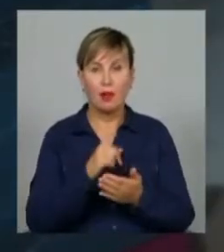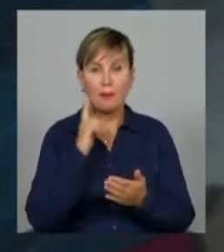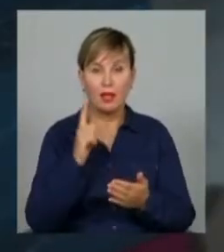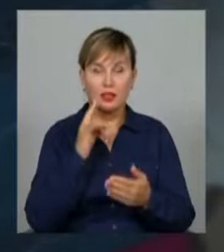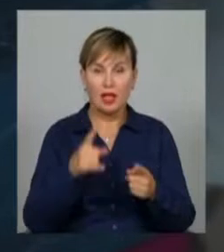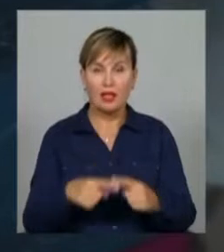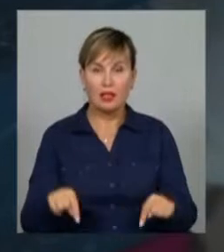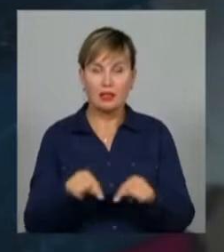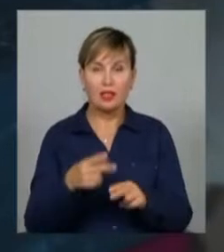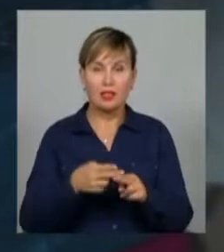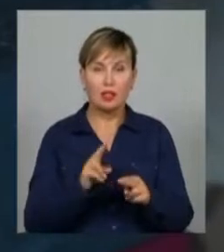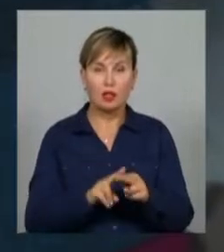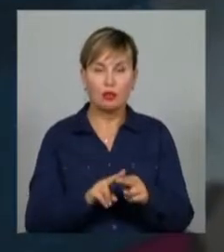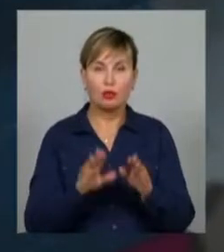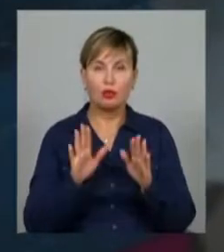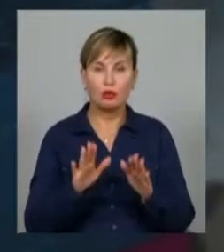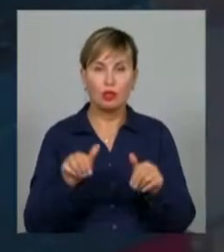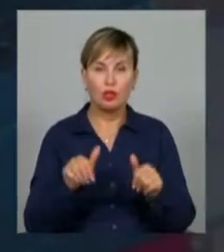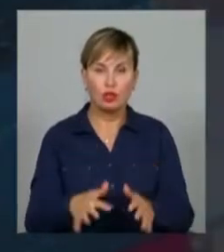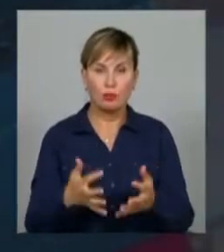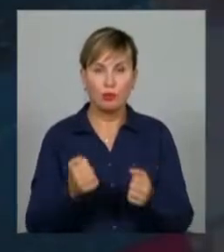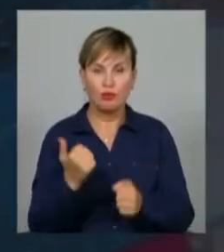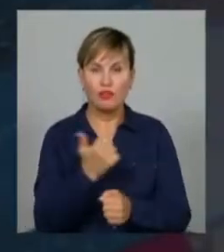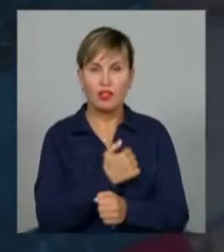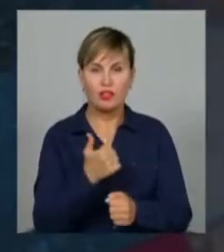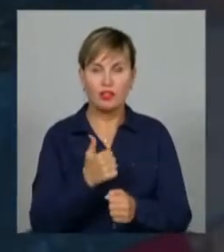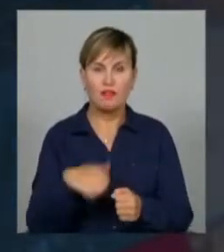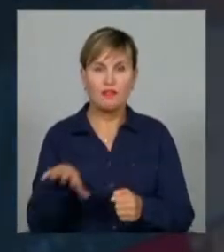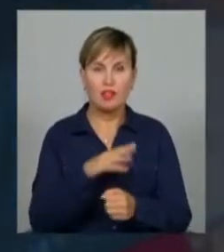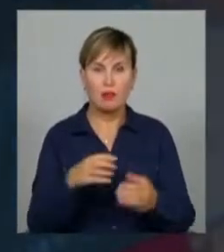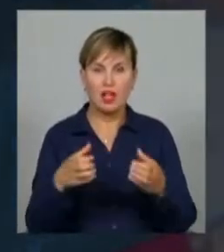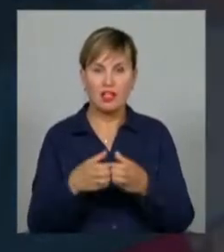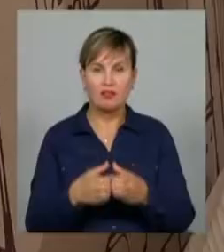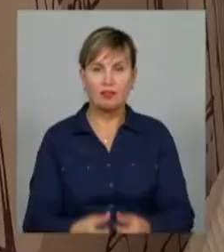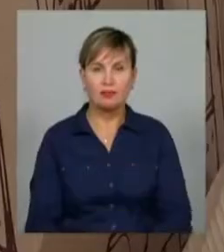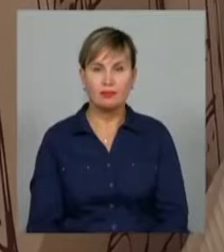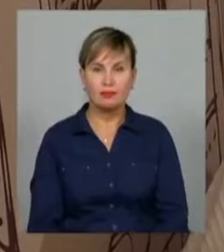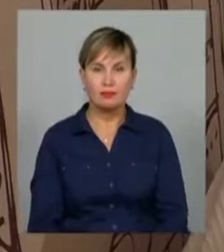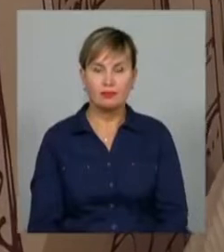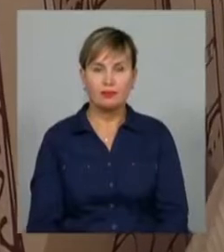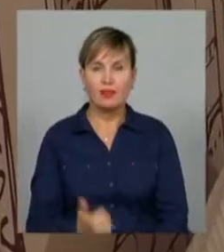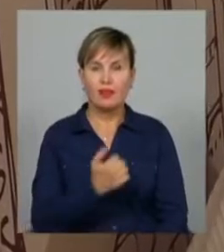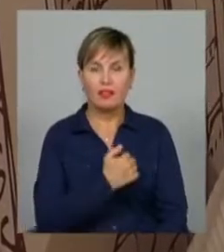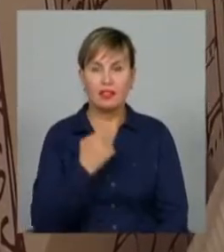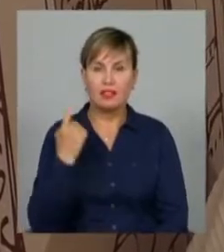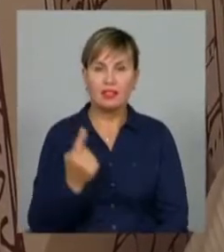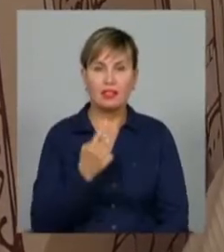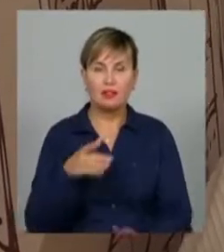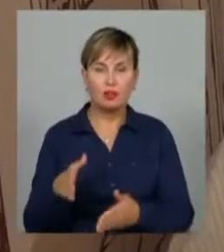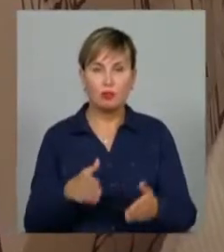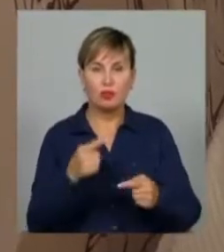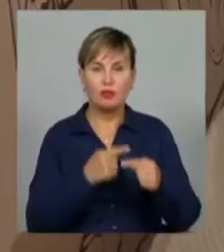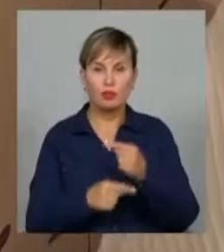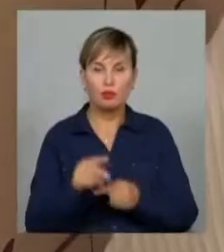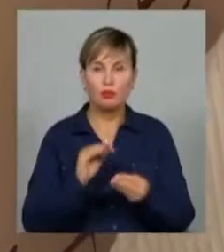молодежной организации, которые решили получить вакцину всем коллективам. Вакцинация – единственный путь вернуться